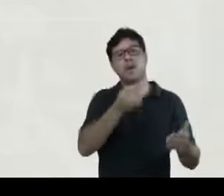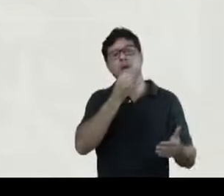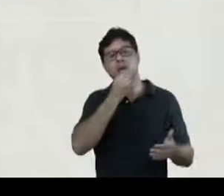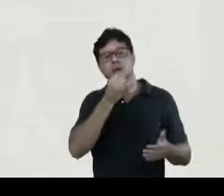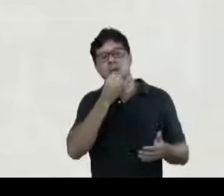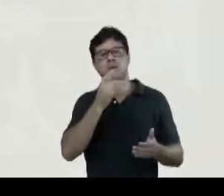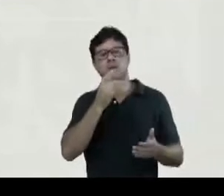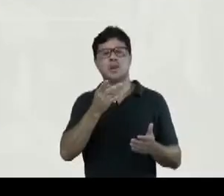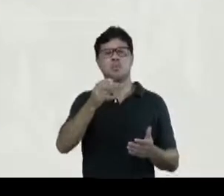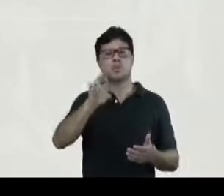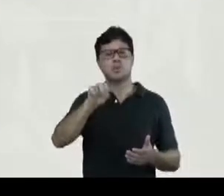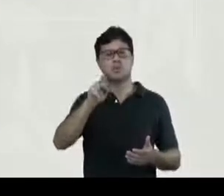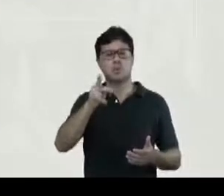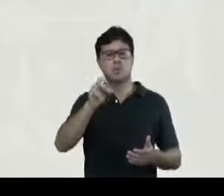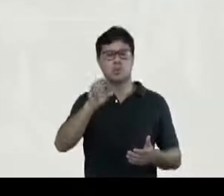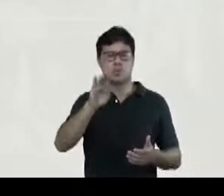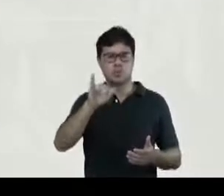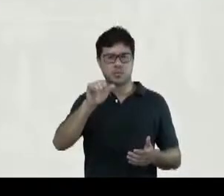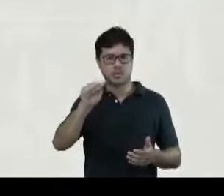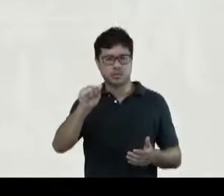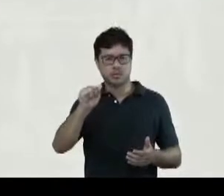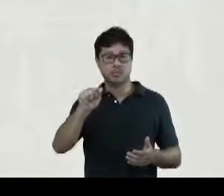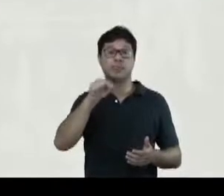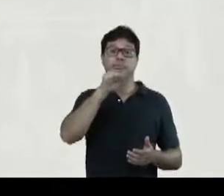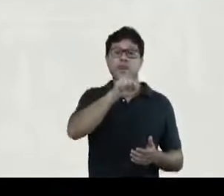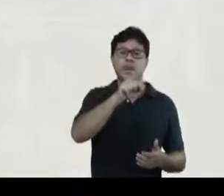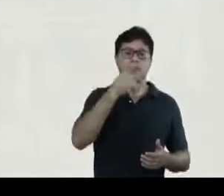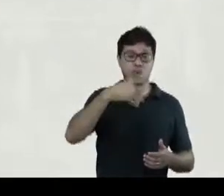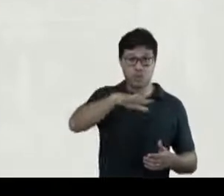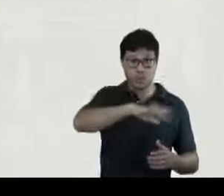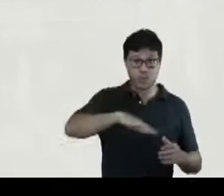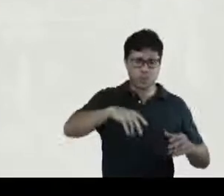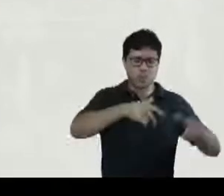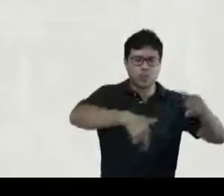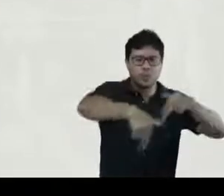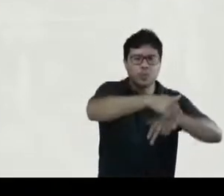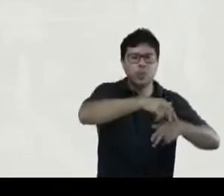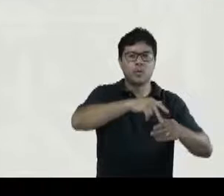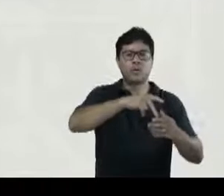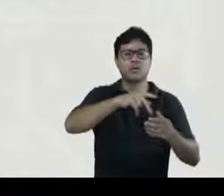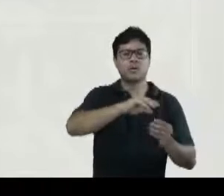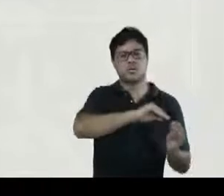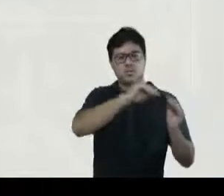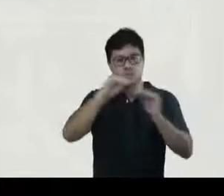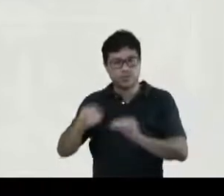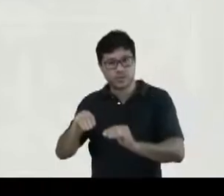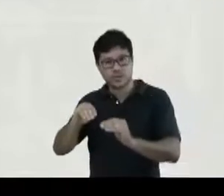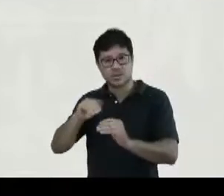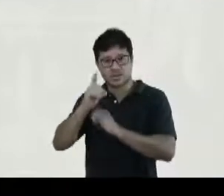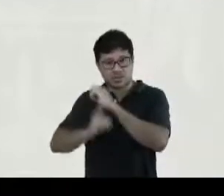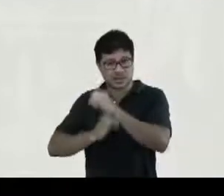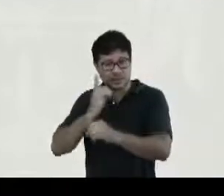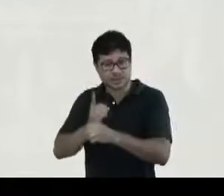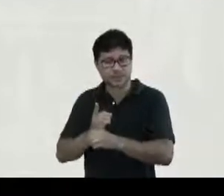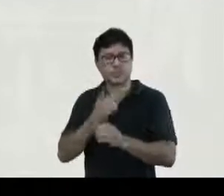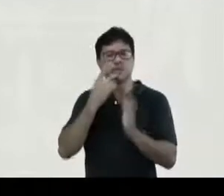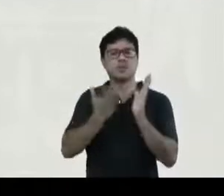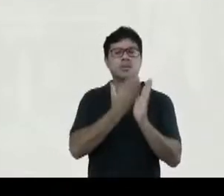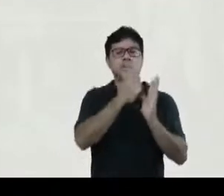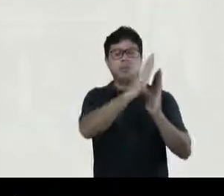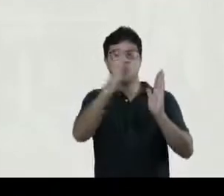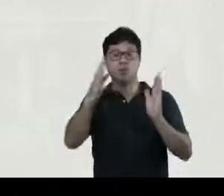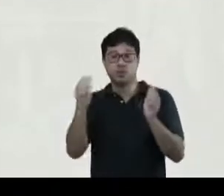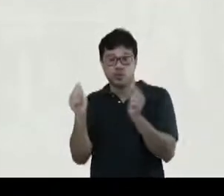In den Digital Humanities finden Bibliothek und Wissenschaft in der Welt der Forschungsdaten